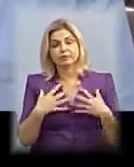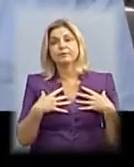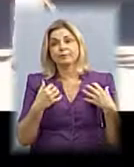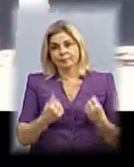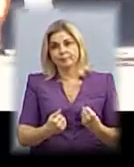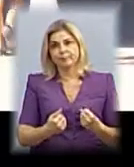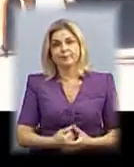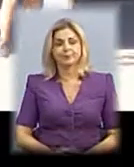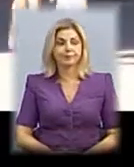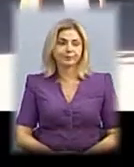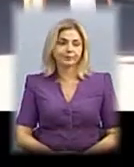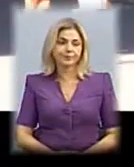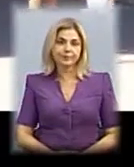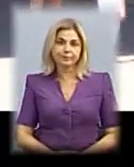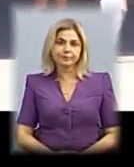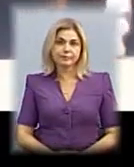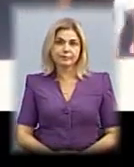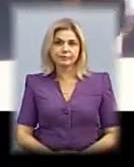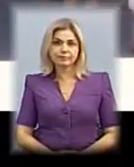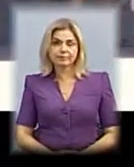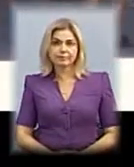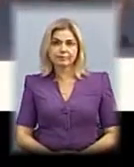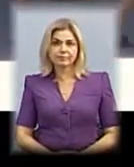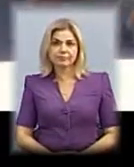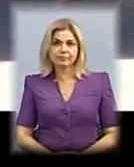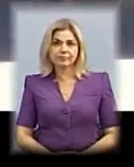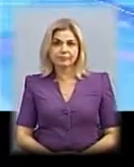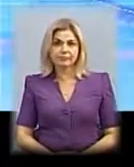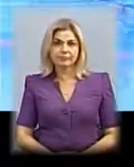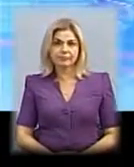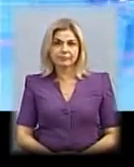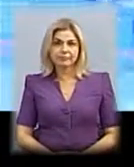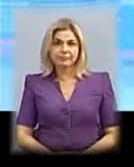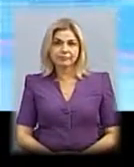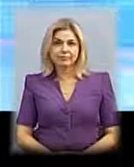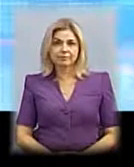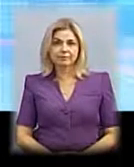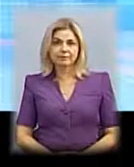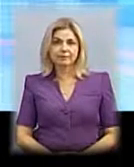одужає. Світлана Кльосова, Юлія Кускова, телевізійні новини Миколаївщини.